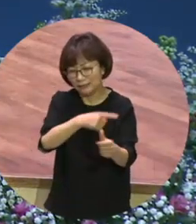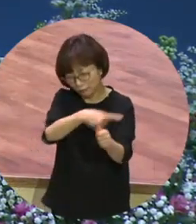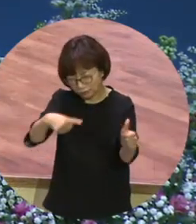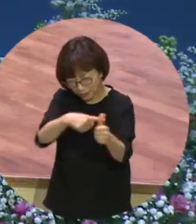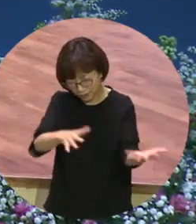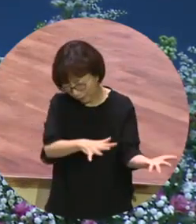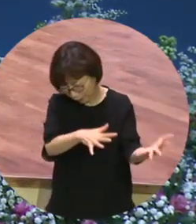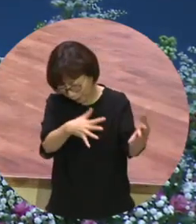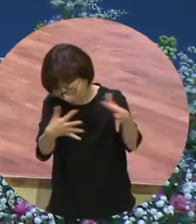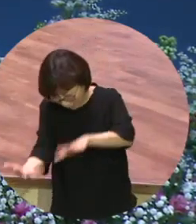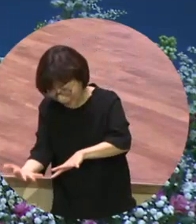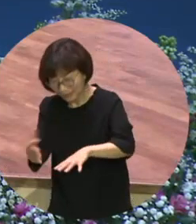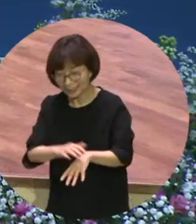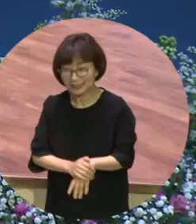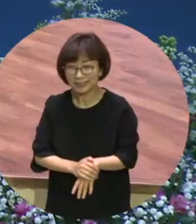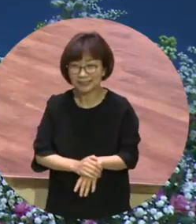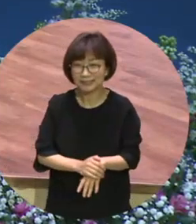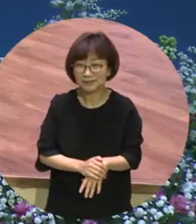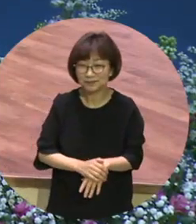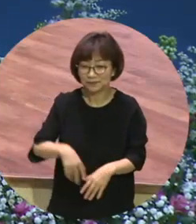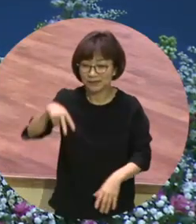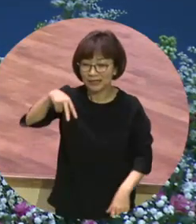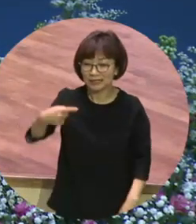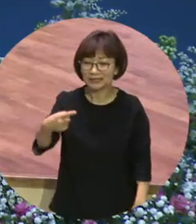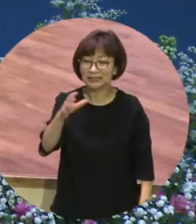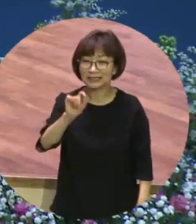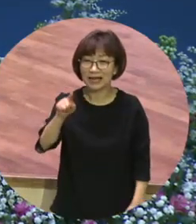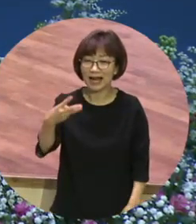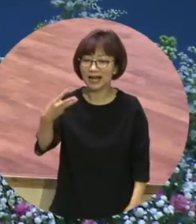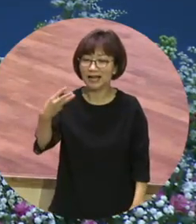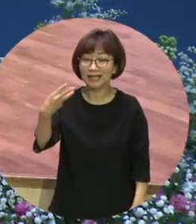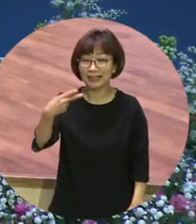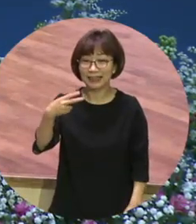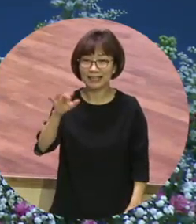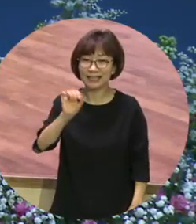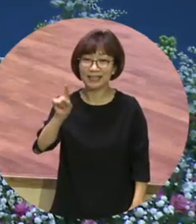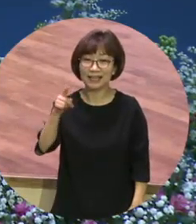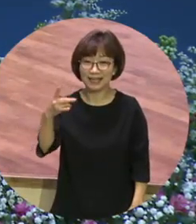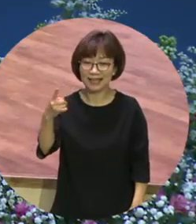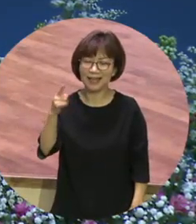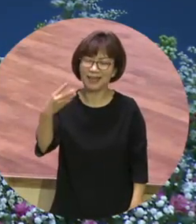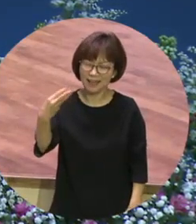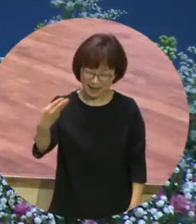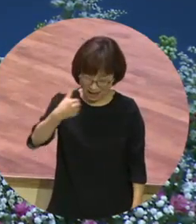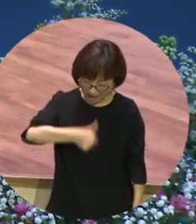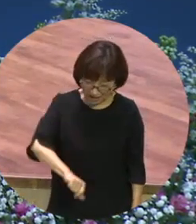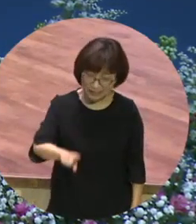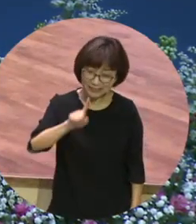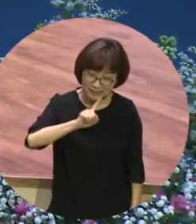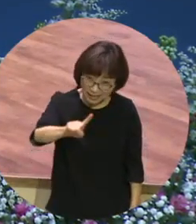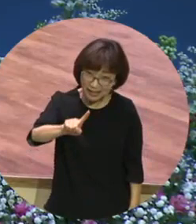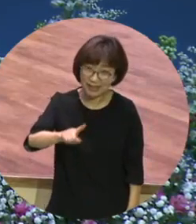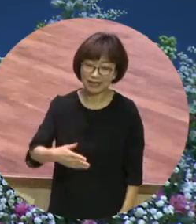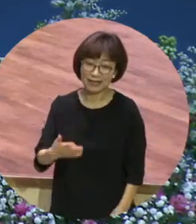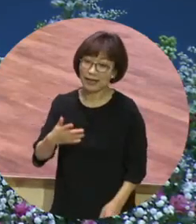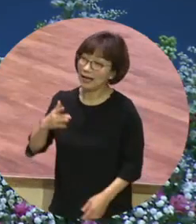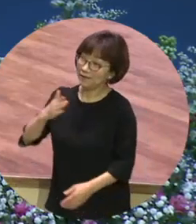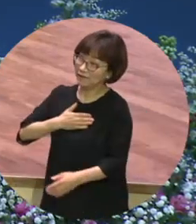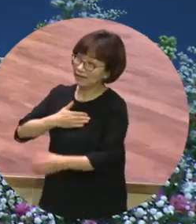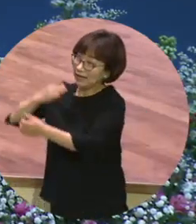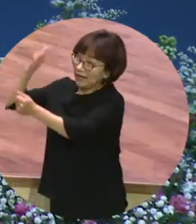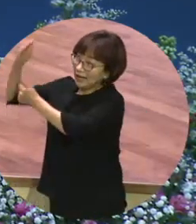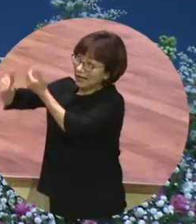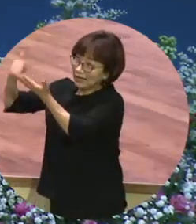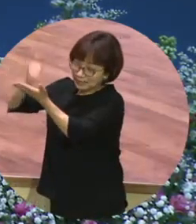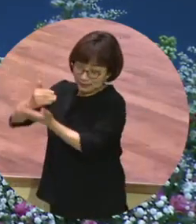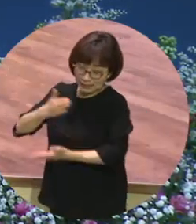여호와의 말하노라. 스알디엘의 아들 내 종 스룹바벨아, 여호와가 말하노라. 그 날에 내가 너를